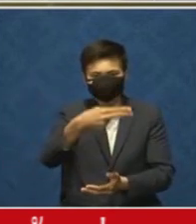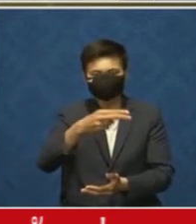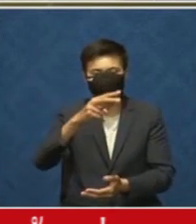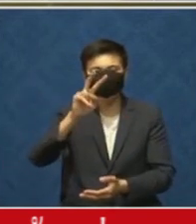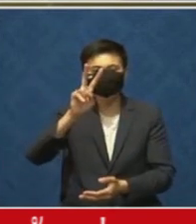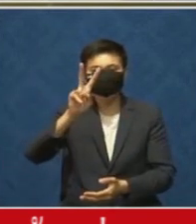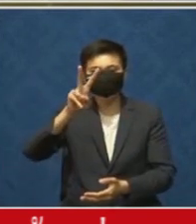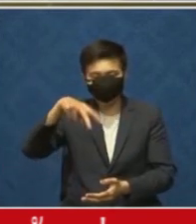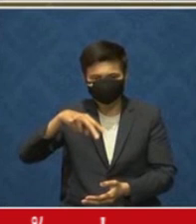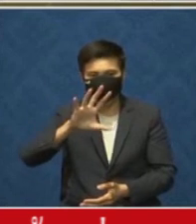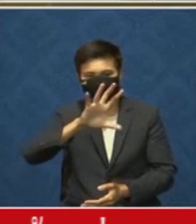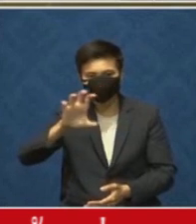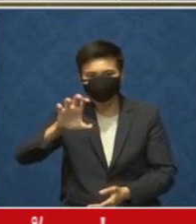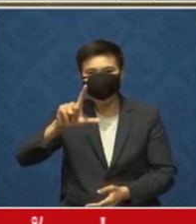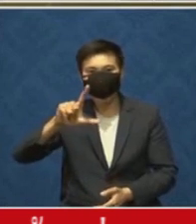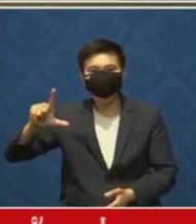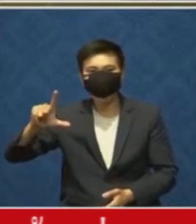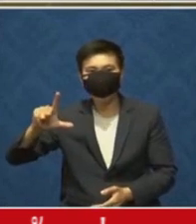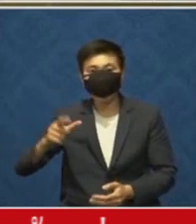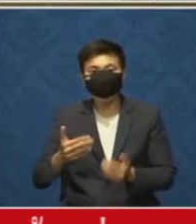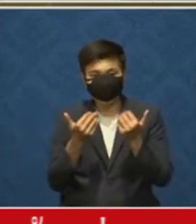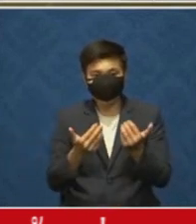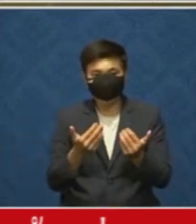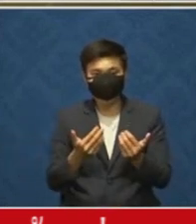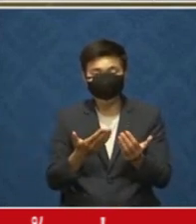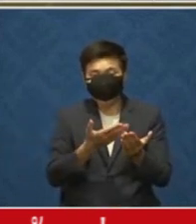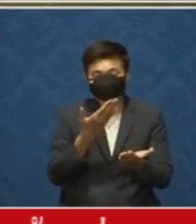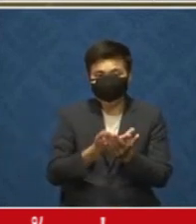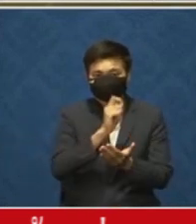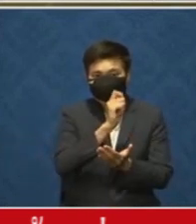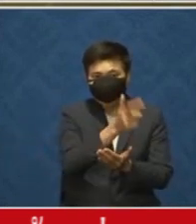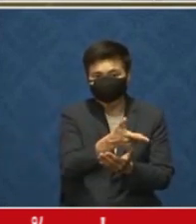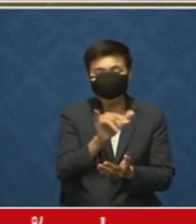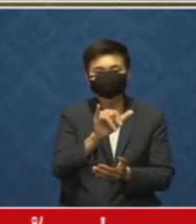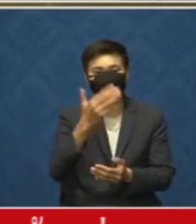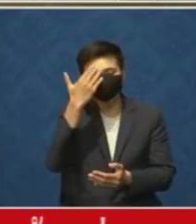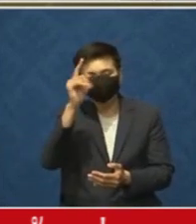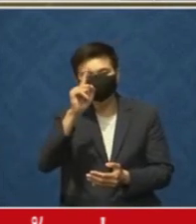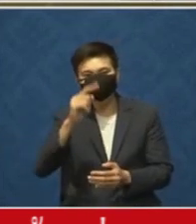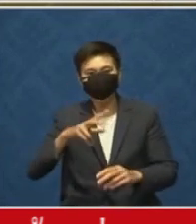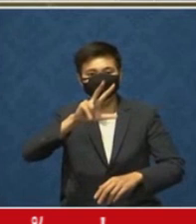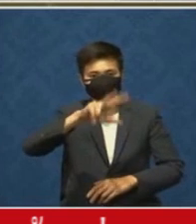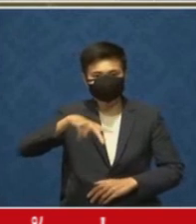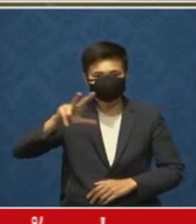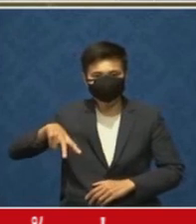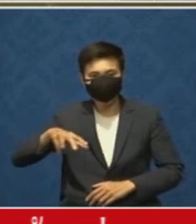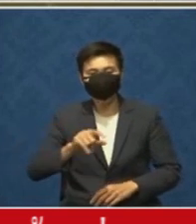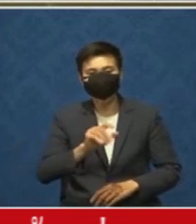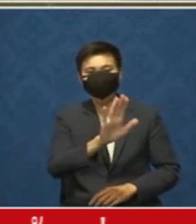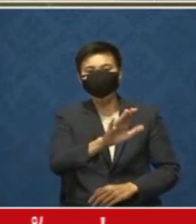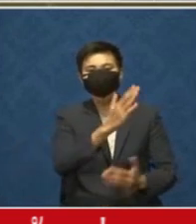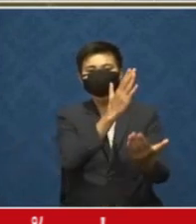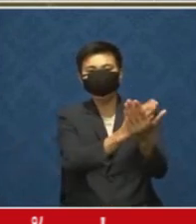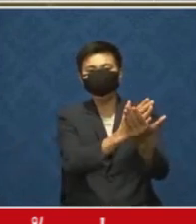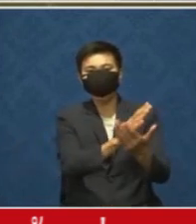22,500 ล้านบาทซึ่งตรงนี้เนี่ยยังไม่ได้จ่ายยังไม่ได้ซื้อเพราะพรรคเพื่อไทยคัดค้านไว้ 5. ครับ